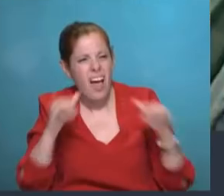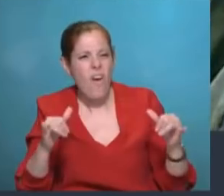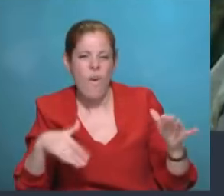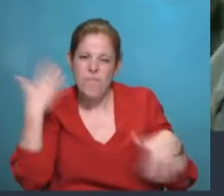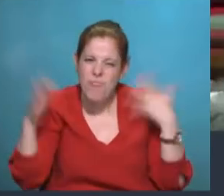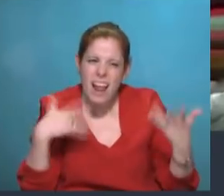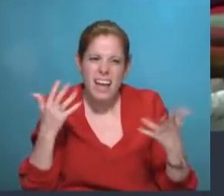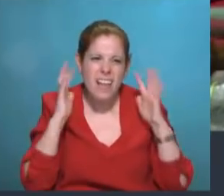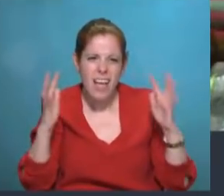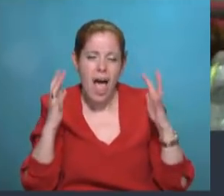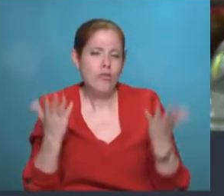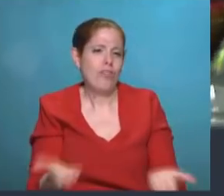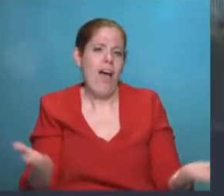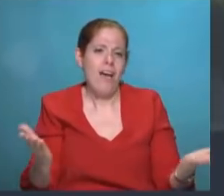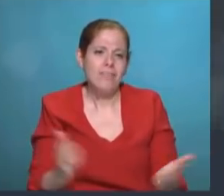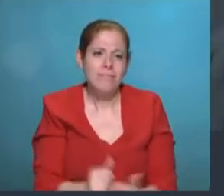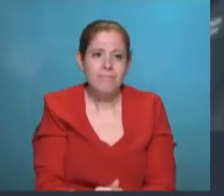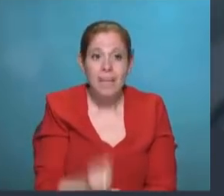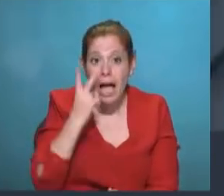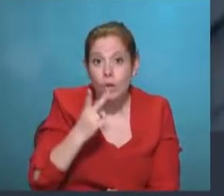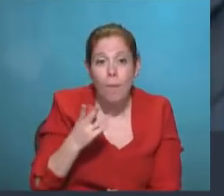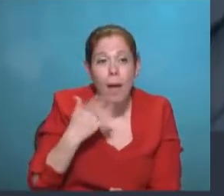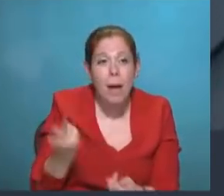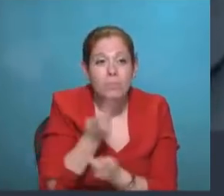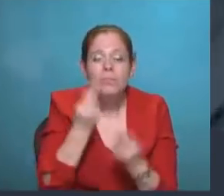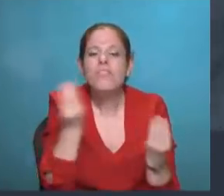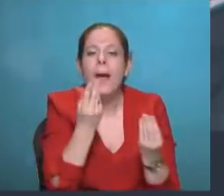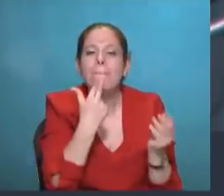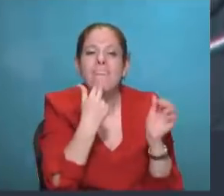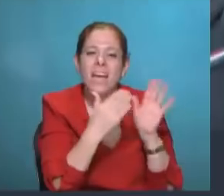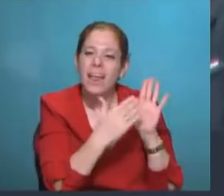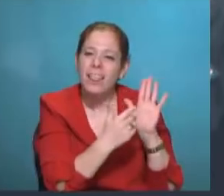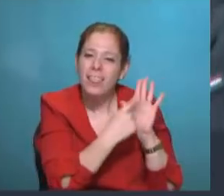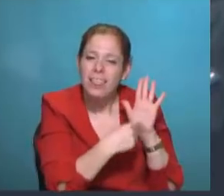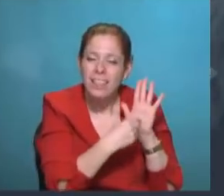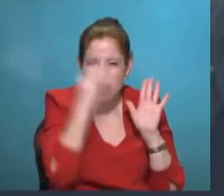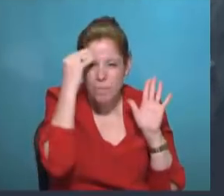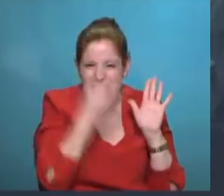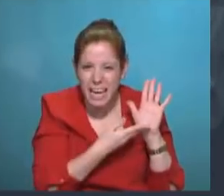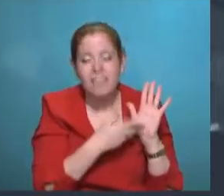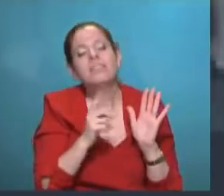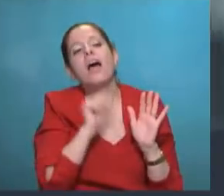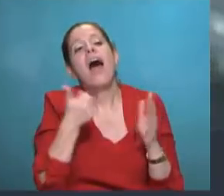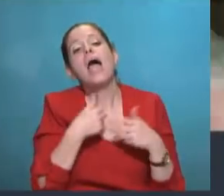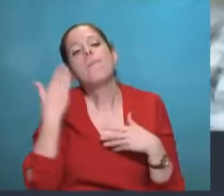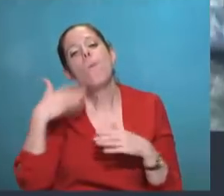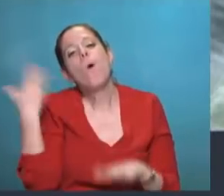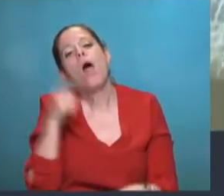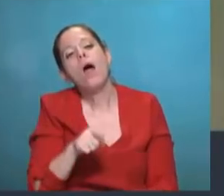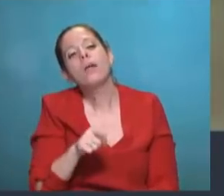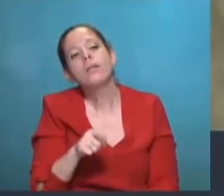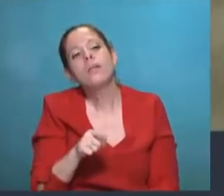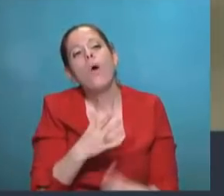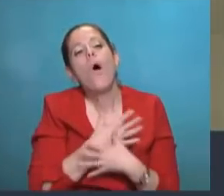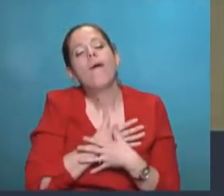הבלגן, הרעש. את רואה מה הם חפשים? דברים בעברית, שיהיה להם למזכרות. זה הדבר הכי פופולרי לתיירים. הם אוהבים